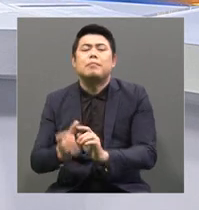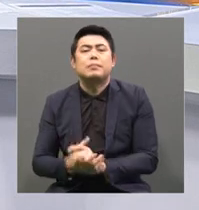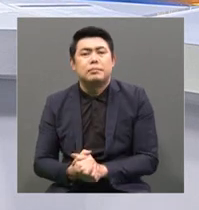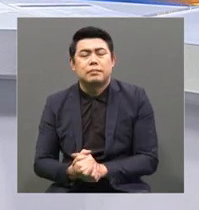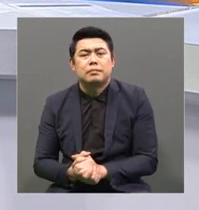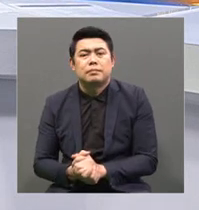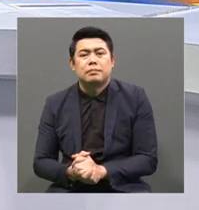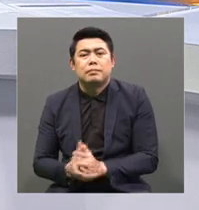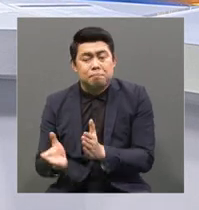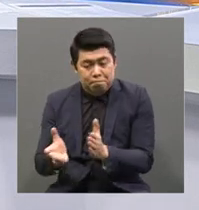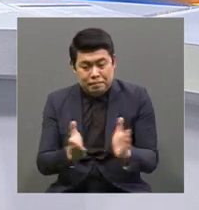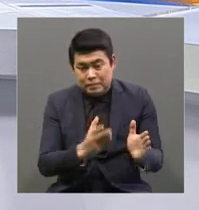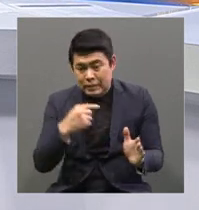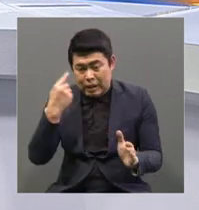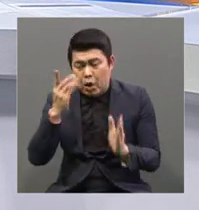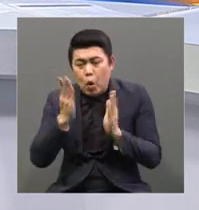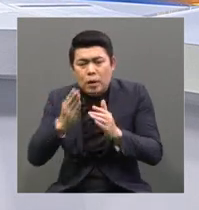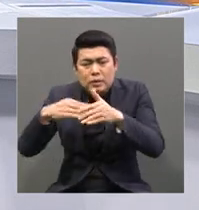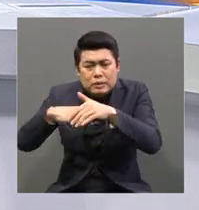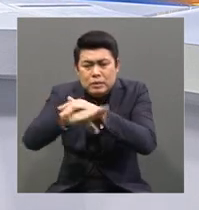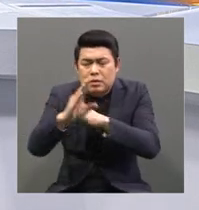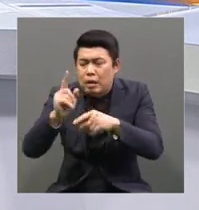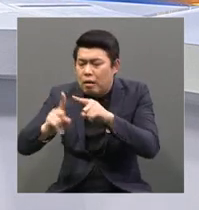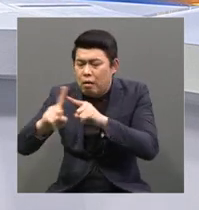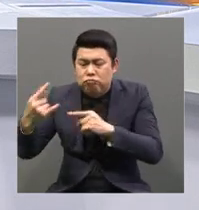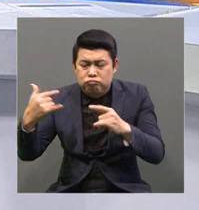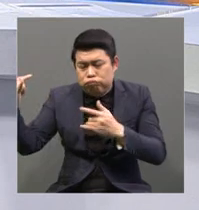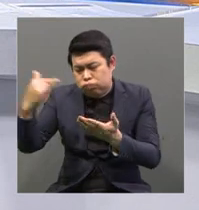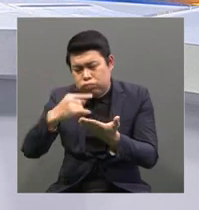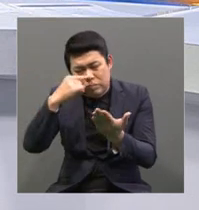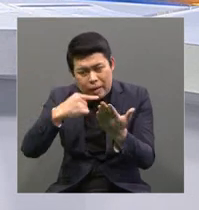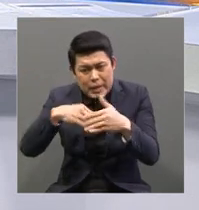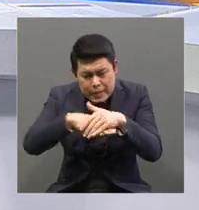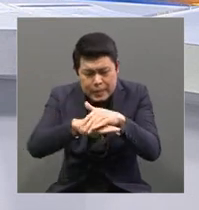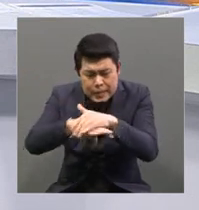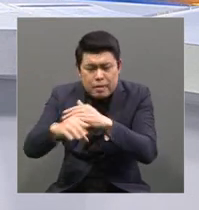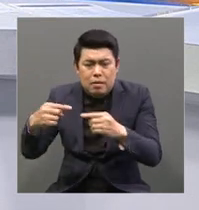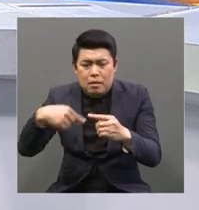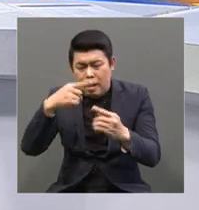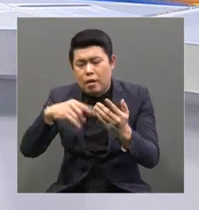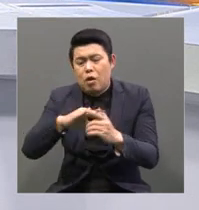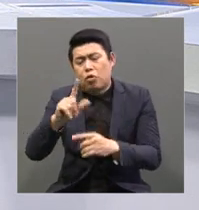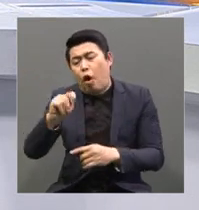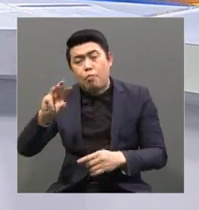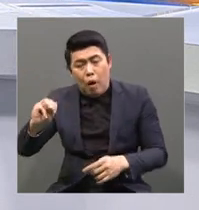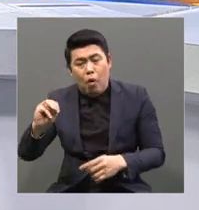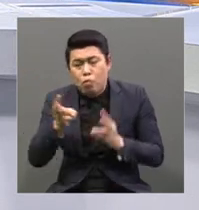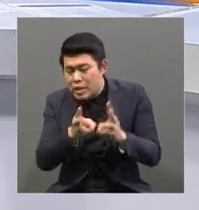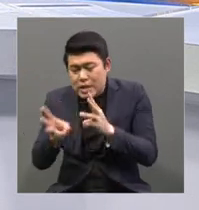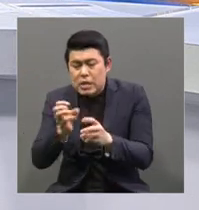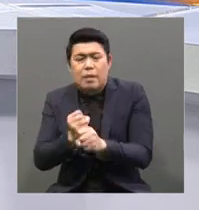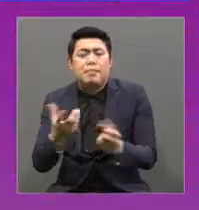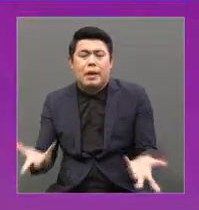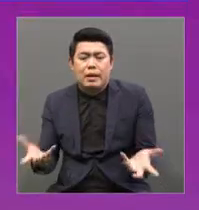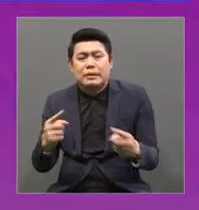มาดูการเดินหน้าปราบปรามคนที่หลบหนีคดีต่างๆเข้ามาอยู่ในบ้านเรานะคะนี้ทางสำนักงานตรวจคนเข้าเมืองเขาเปิดยุทธการขึ้